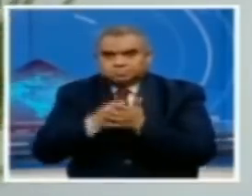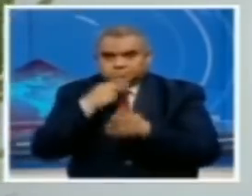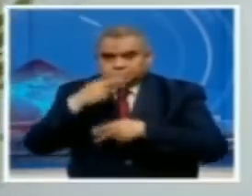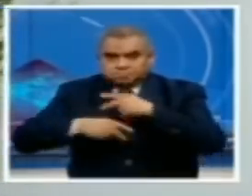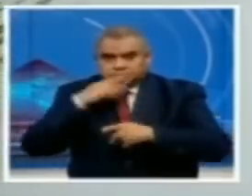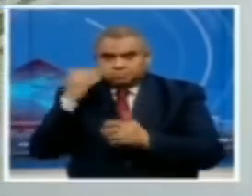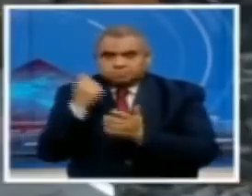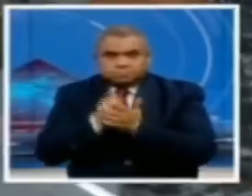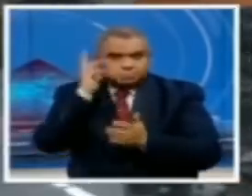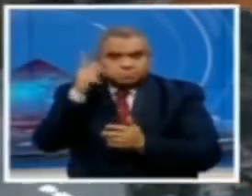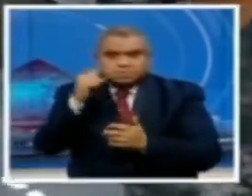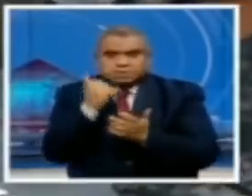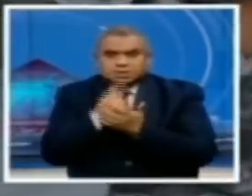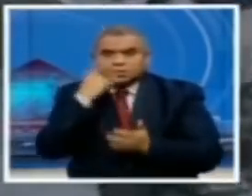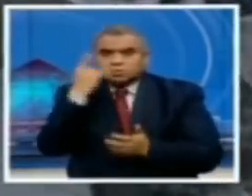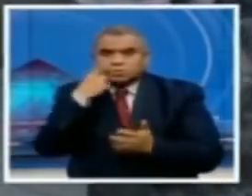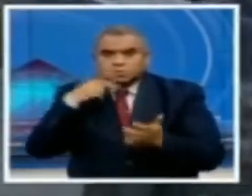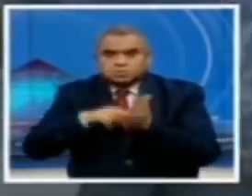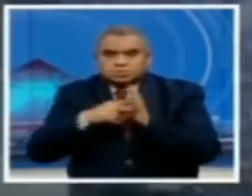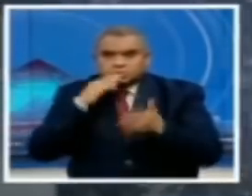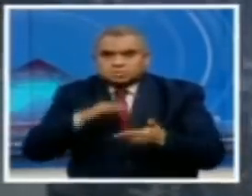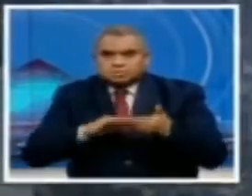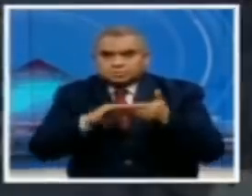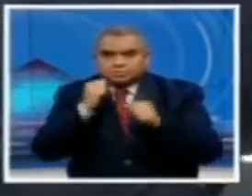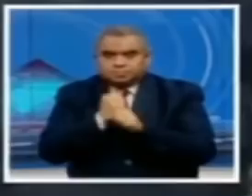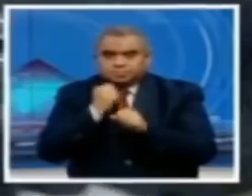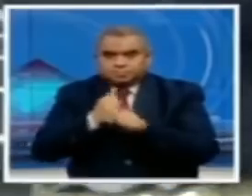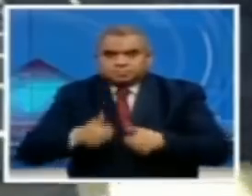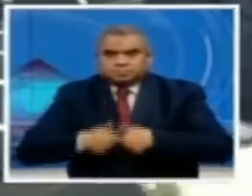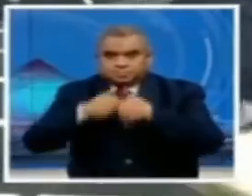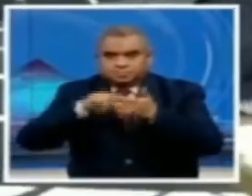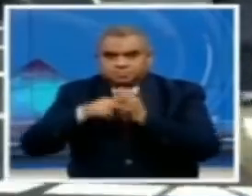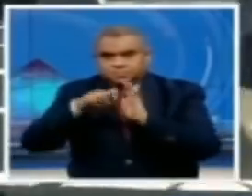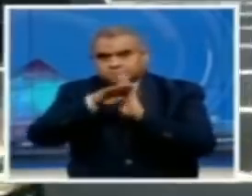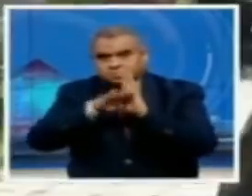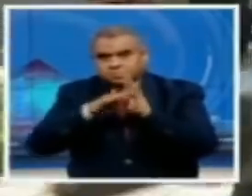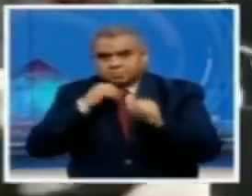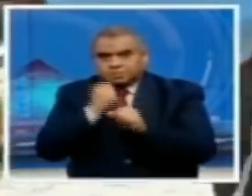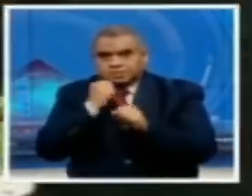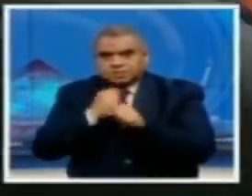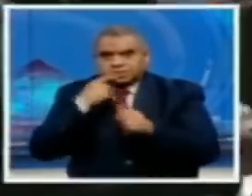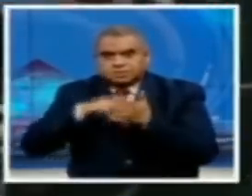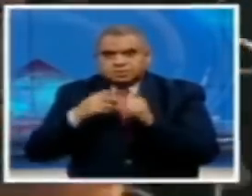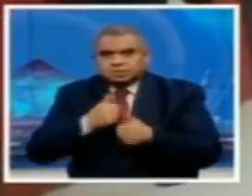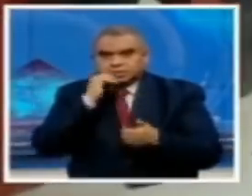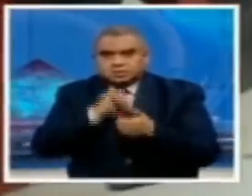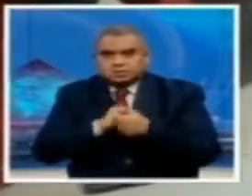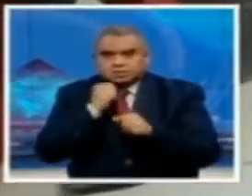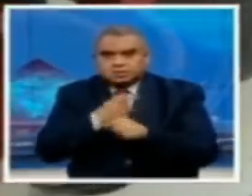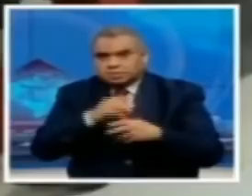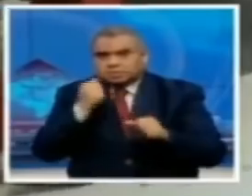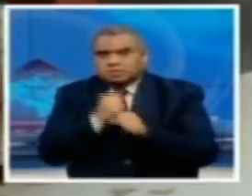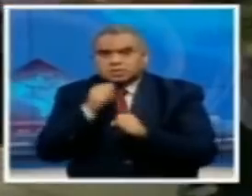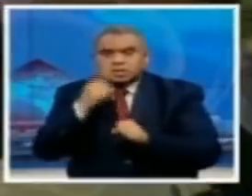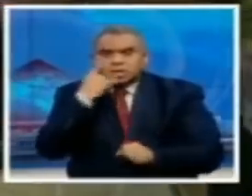إتاحتها للكوادر الأمنية من مختلف الدول للاستفادة منها عبر تنظيم دورات تدريبية في مختلف مجالات العمل